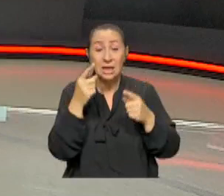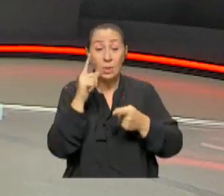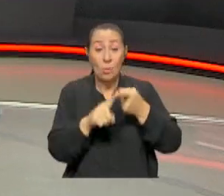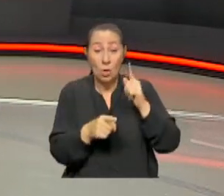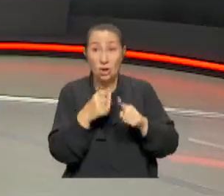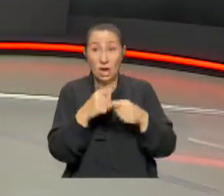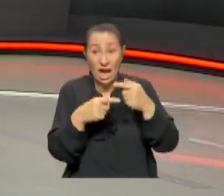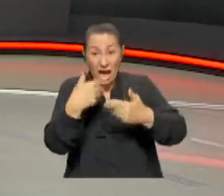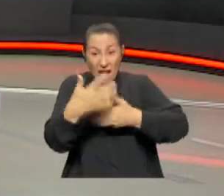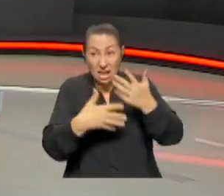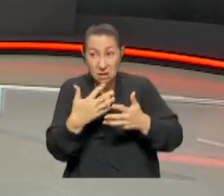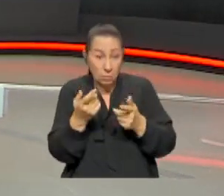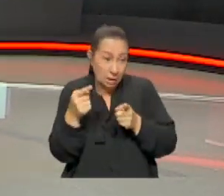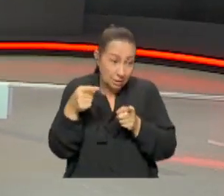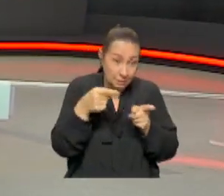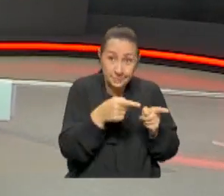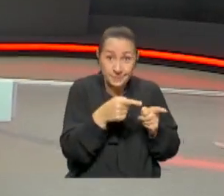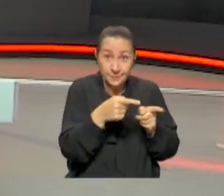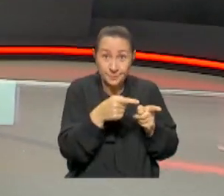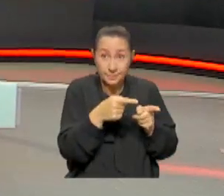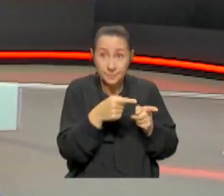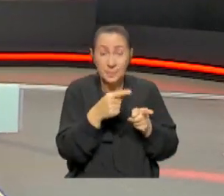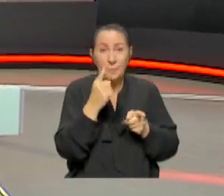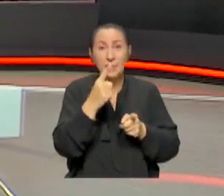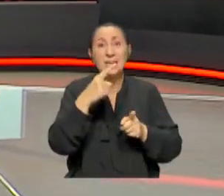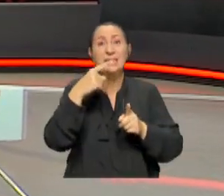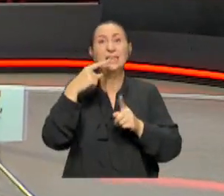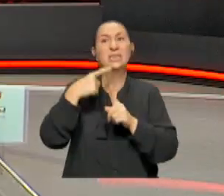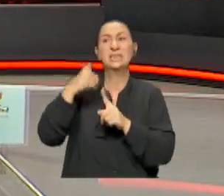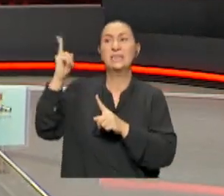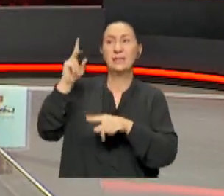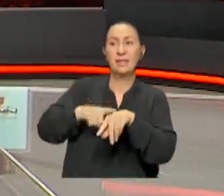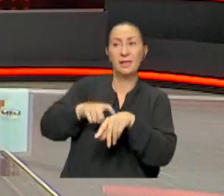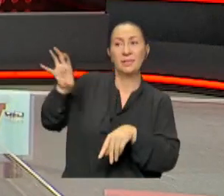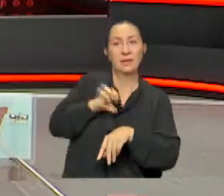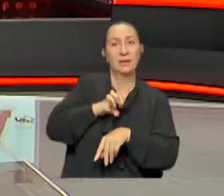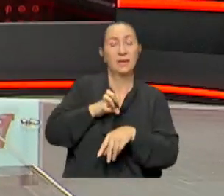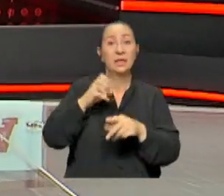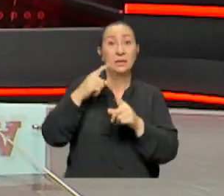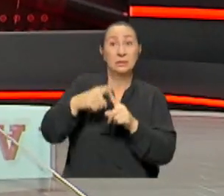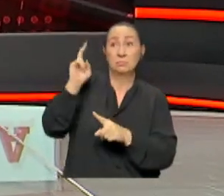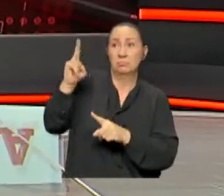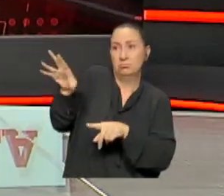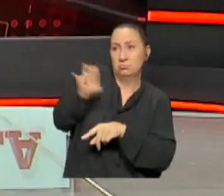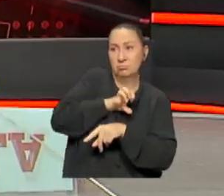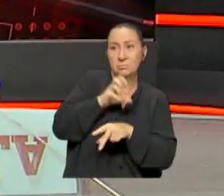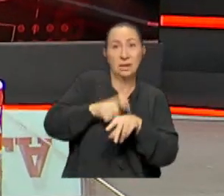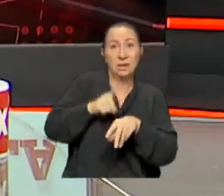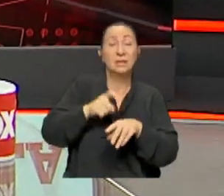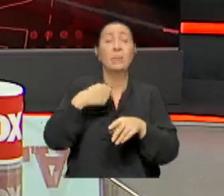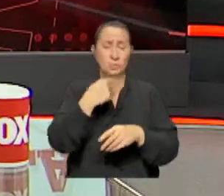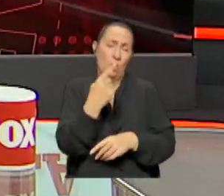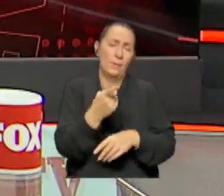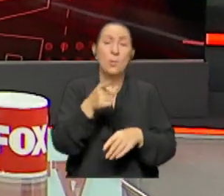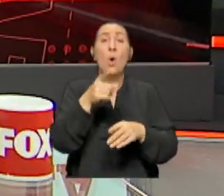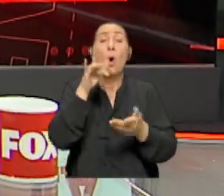siyasete karıştırma eğilimi bir Hristiyan taklididir. Hristiyanlık taklididir, ben söyleyeyim size. Çünkü